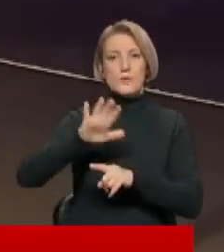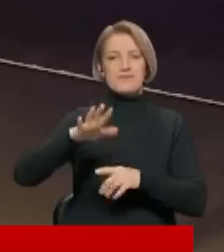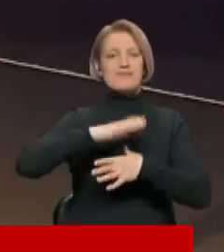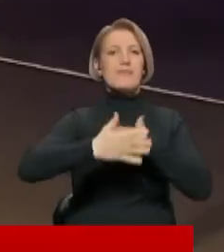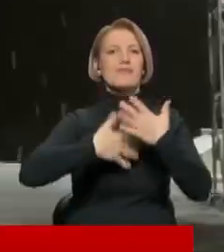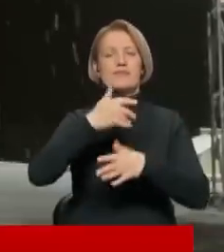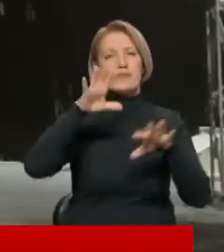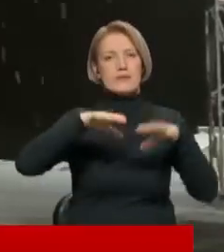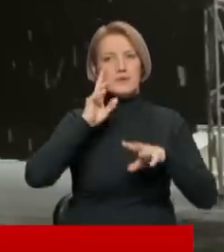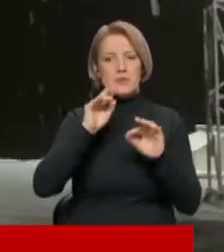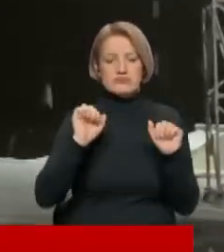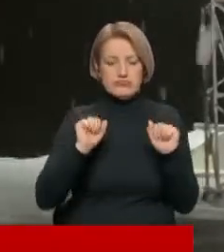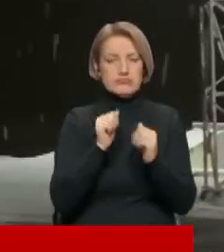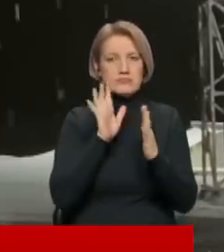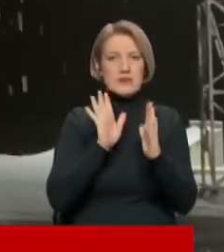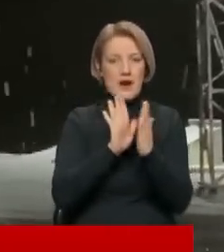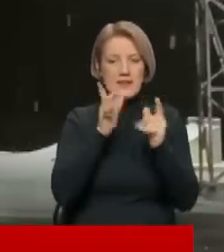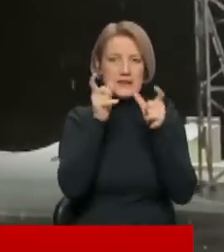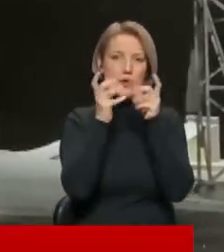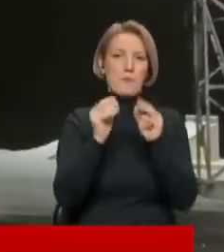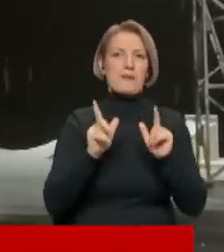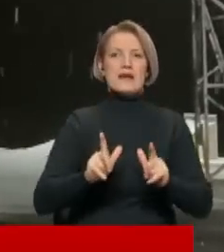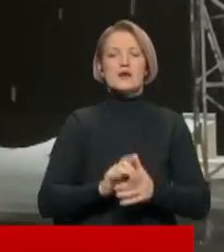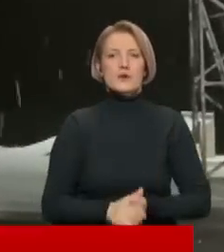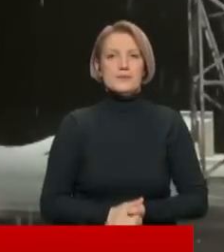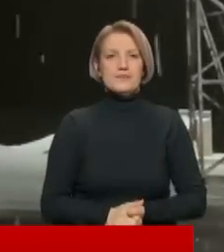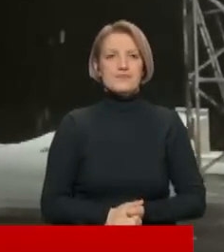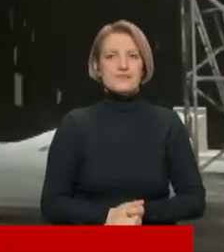Karışık Yağmur görecek buzlanmaya karşı dikkatli olunmalı